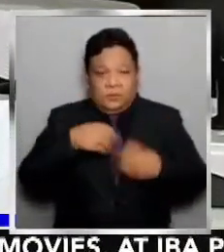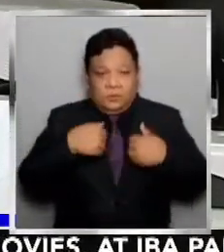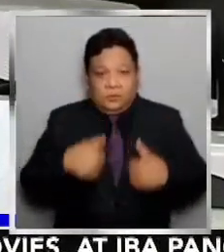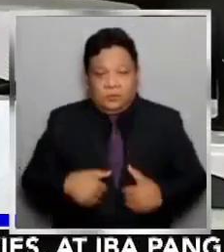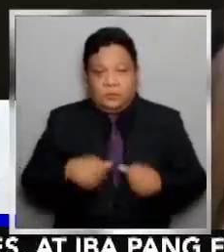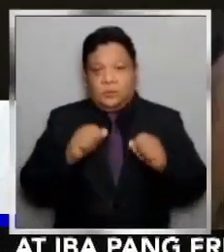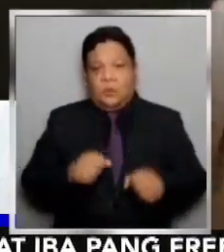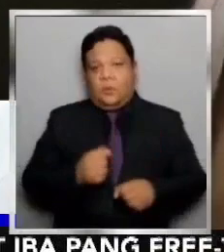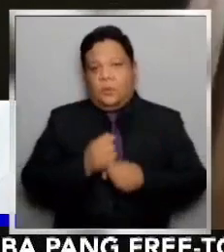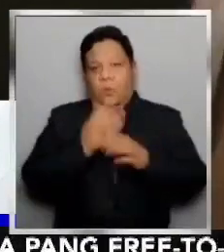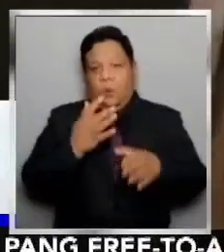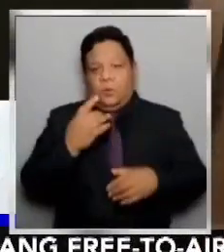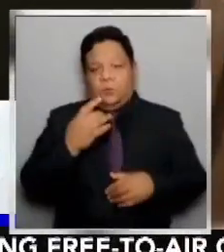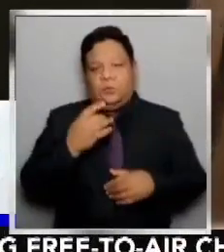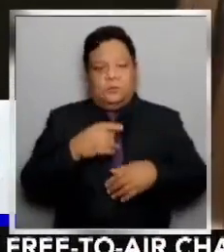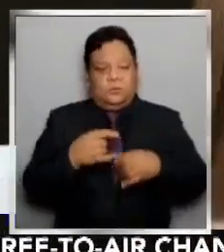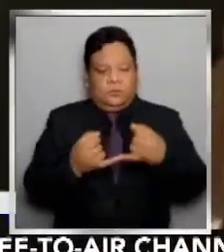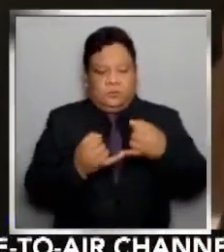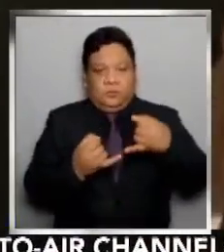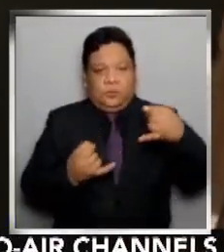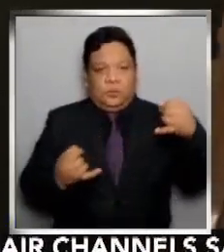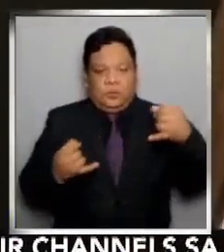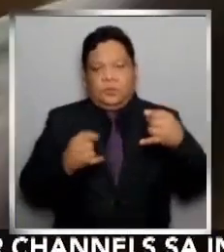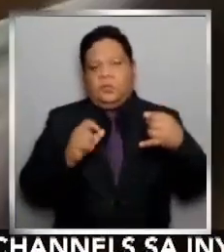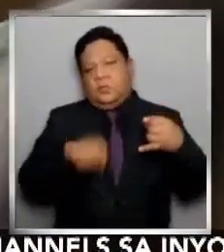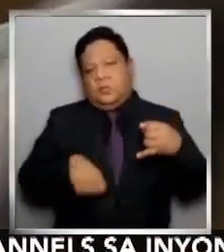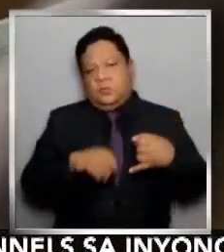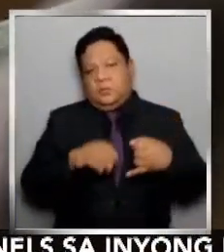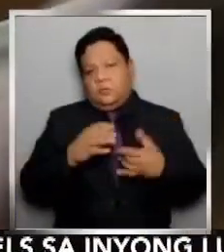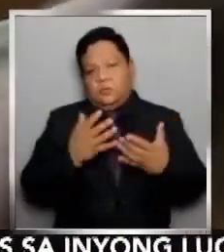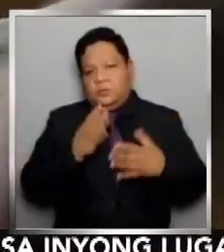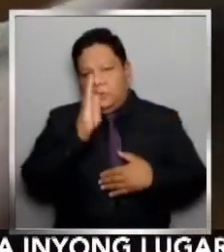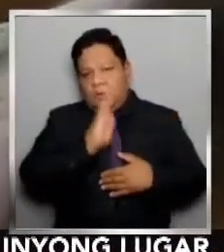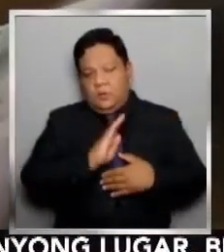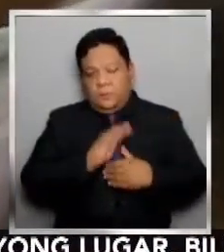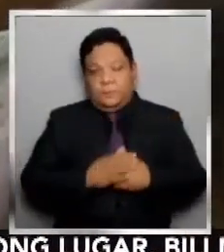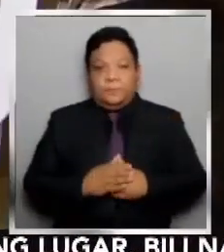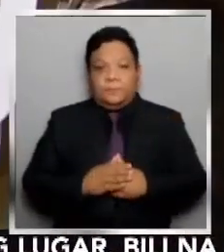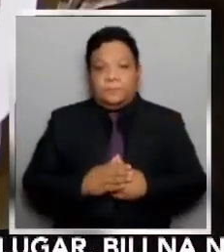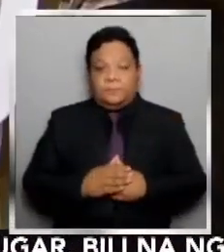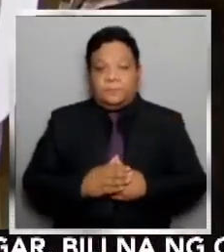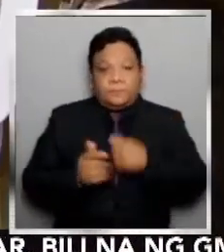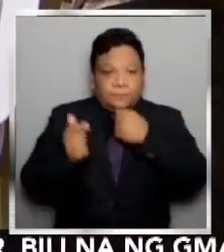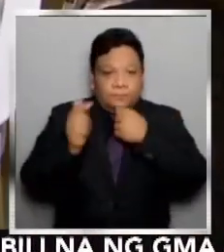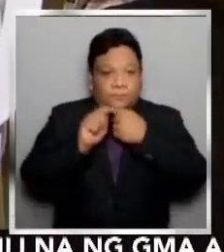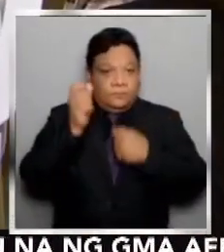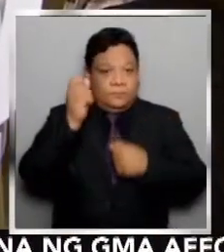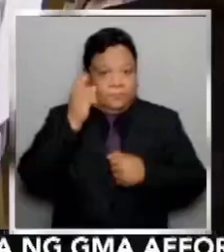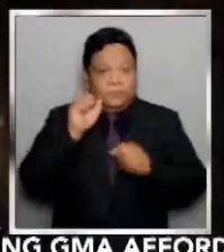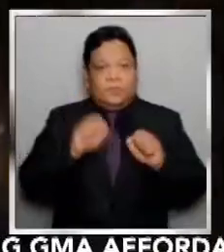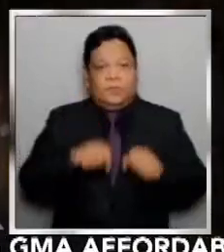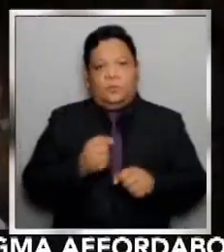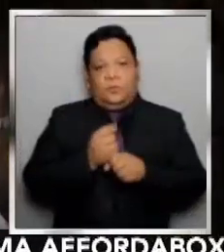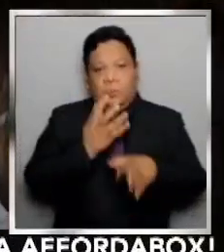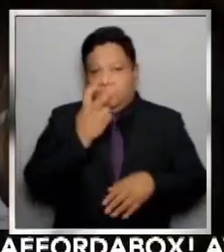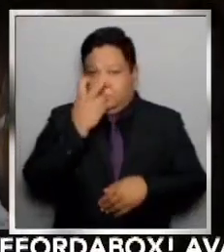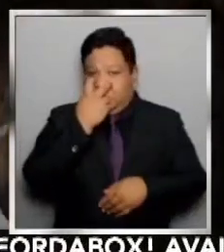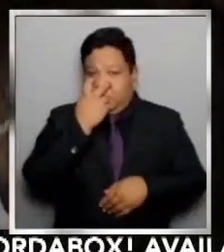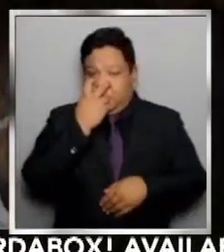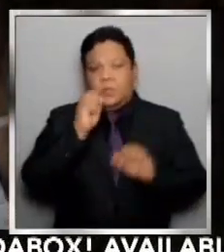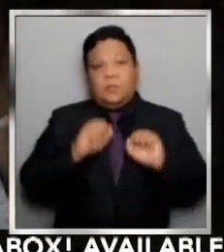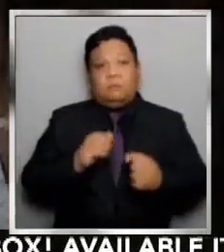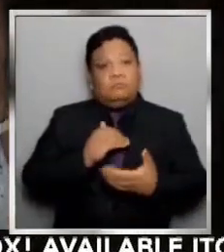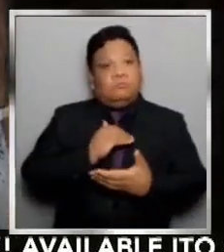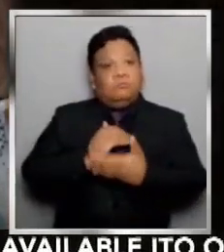pagkasira ng ugat. Maaaring mauwi sa pagkabulag ang diabetic retinopathy, pero pwede itong maagapan sa pamamagitan ng